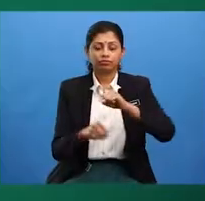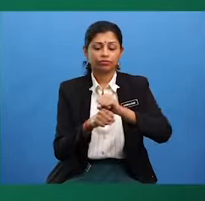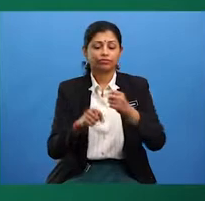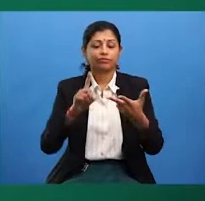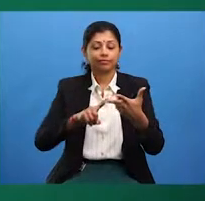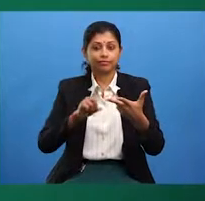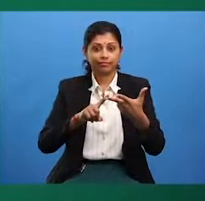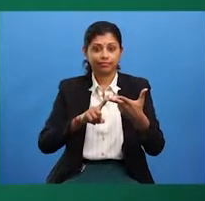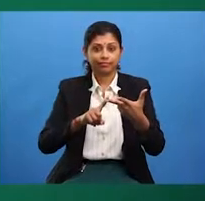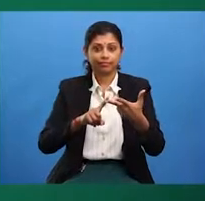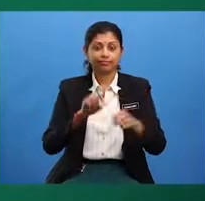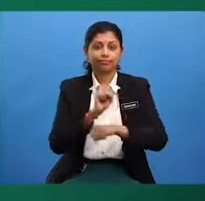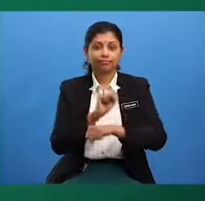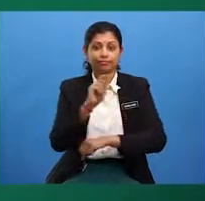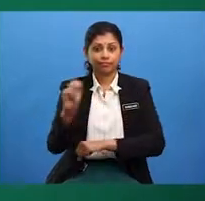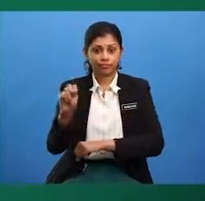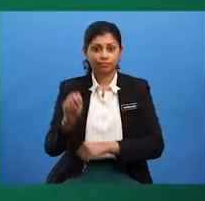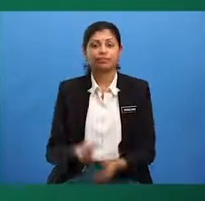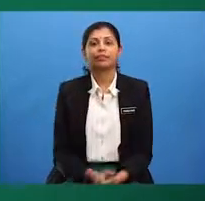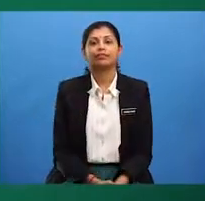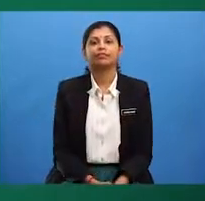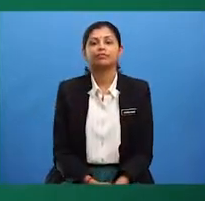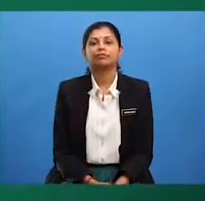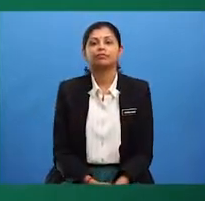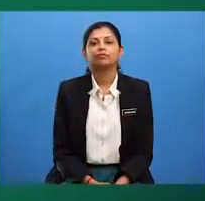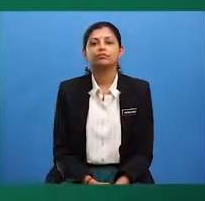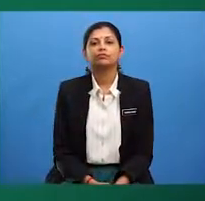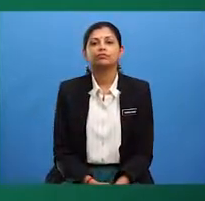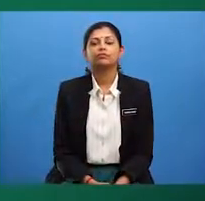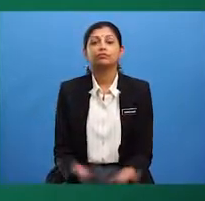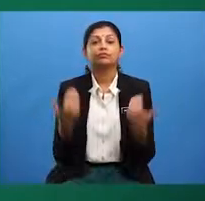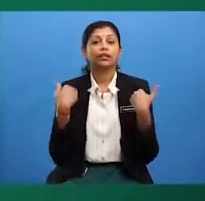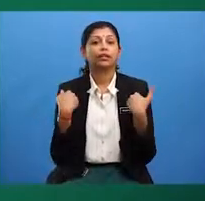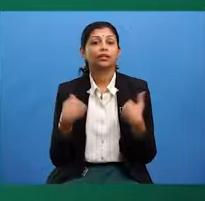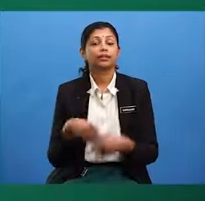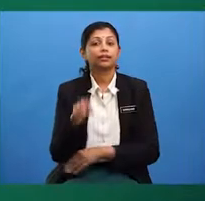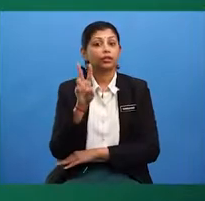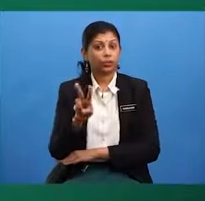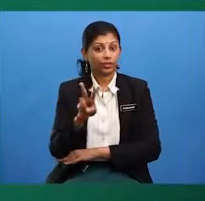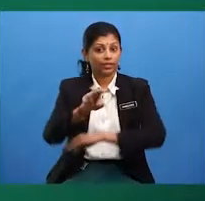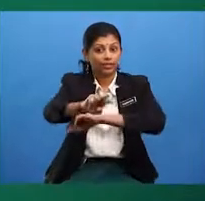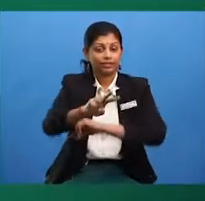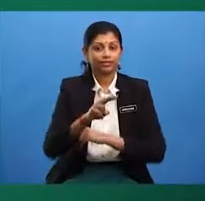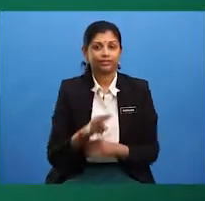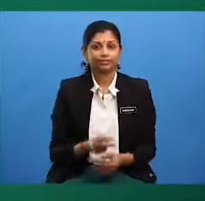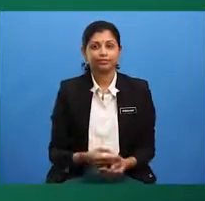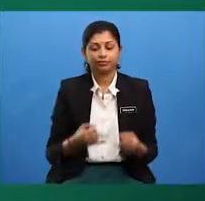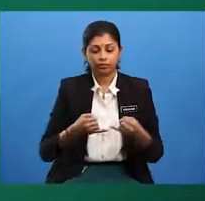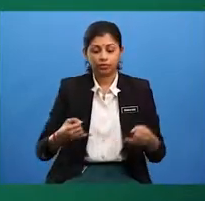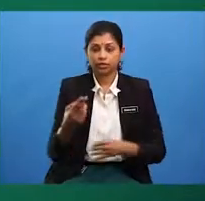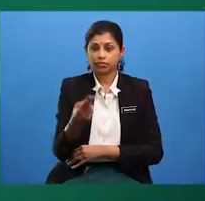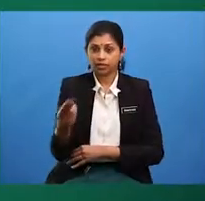adalah batuan. Sumber asas bagi batuan terdiri daripada dua jenis bahan,